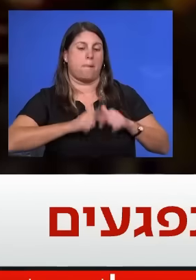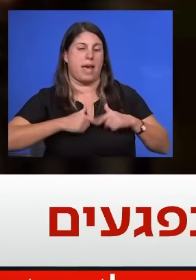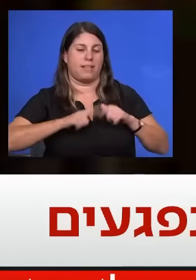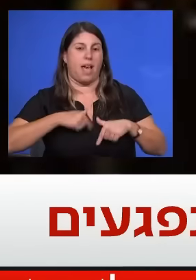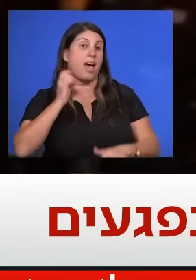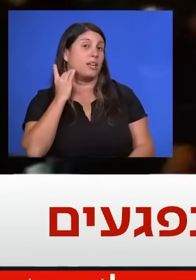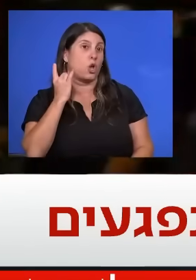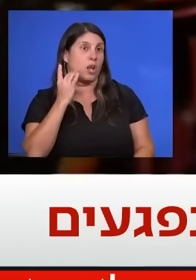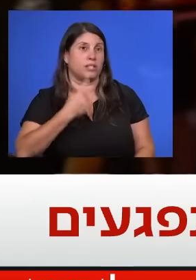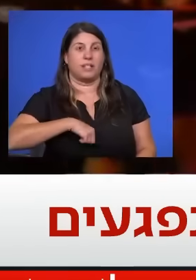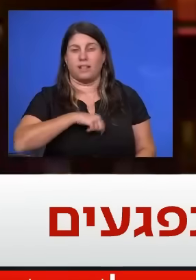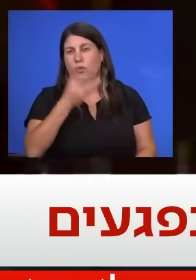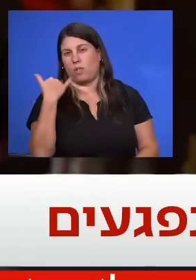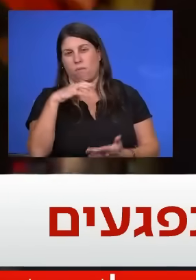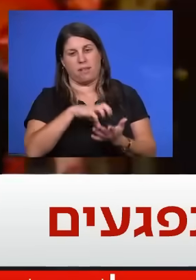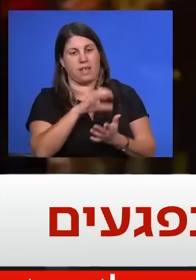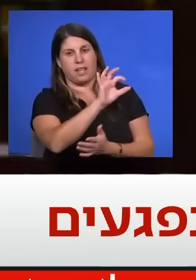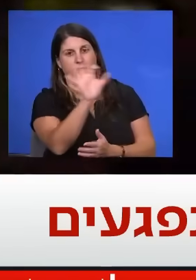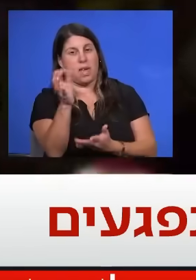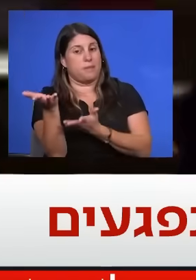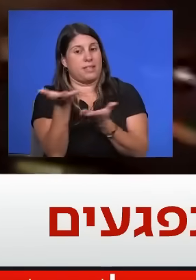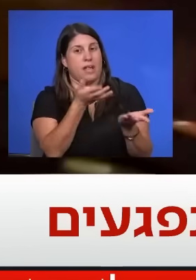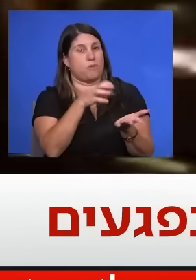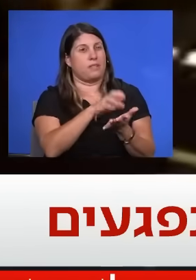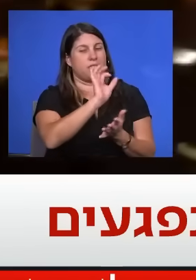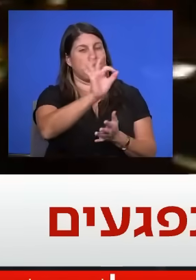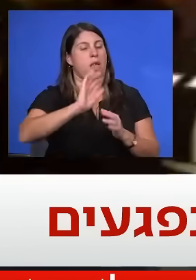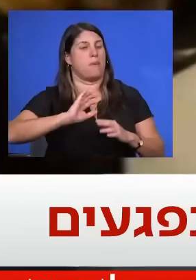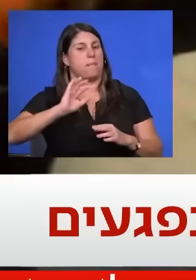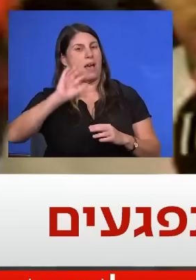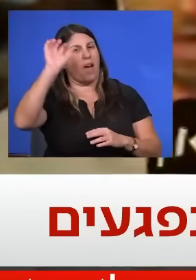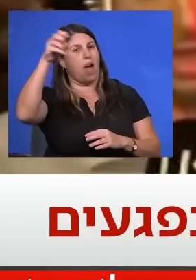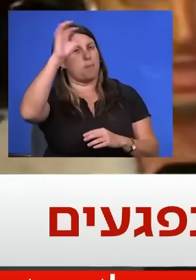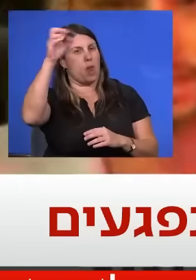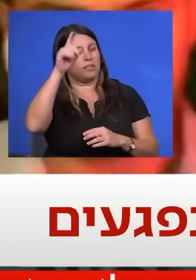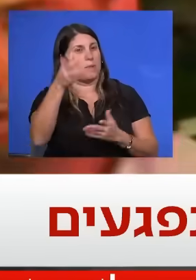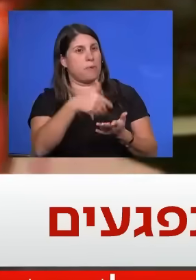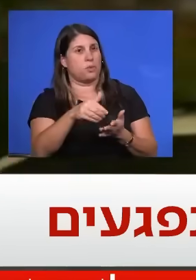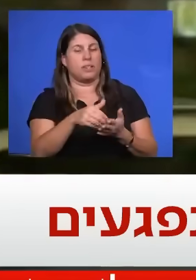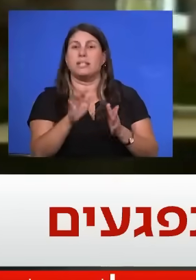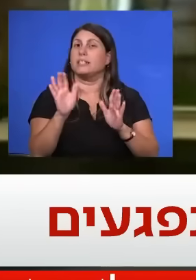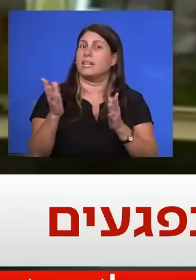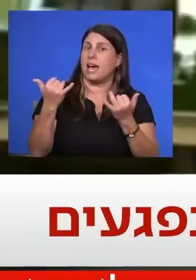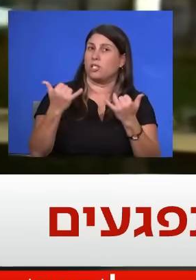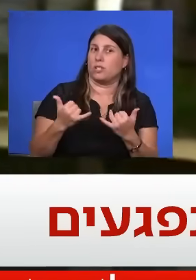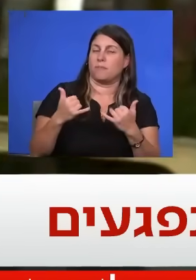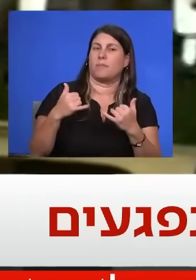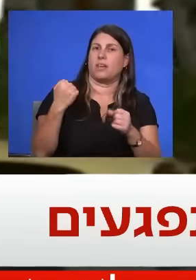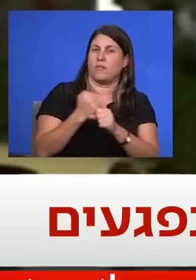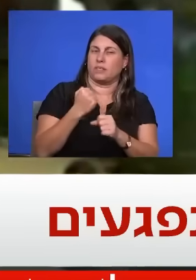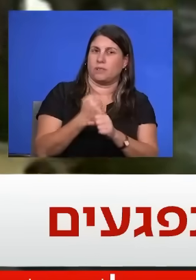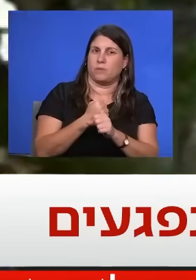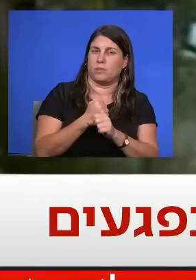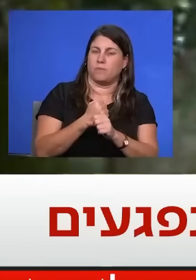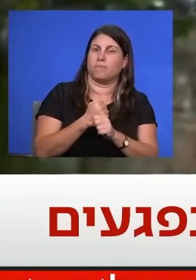אצלם בתחנה, התארחנו אצלם באמבולנסים, והם ממשיכים כמובן כל הזמן בסריקות. כלומר, לירן, בשלב הזה מבצעים, כן, בשלב הזה בעצם מבצעים